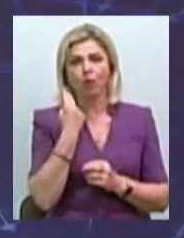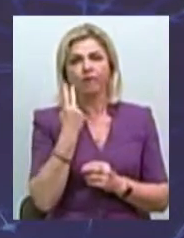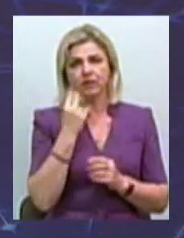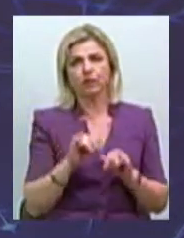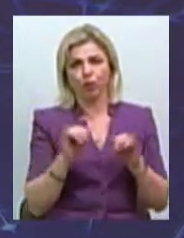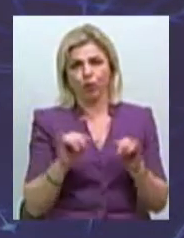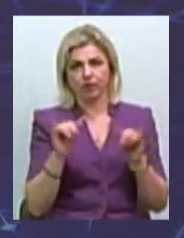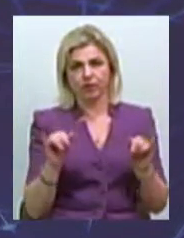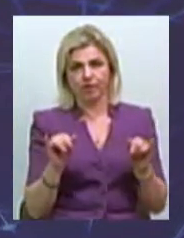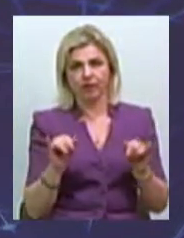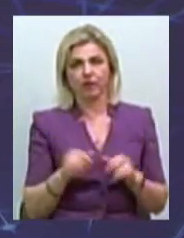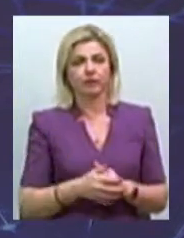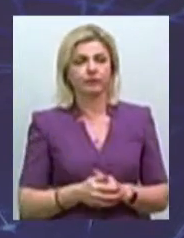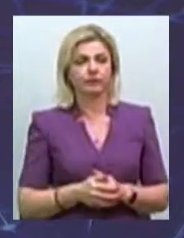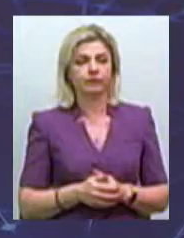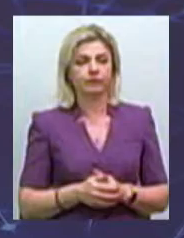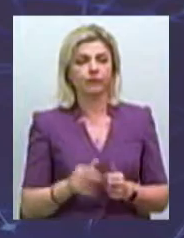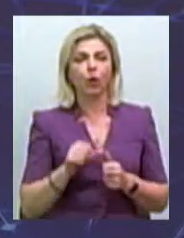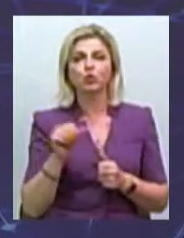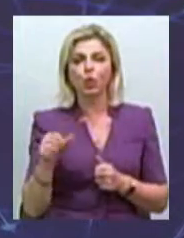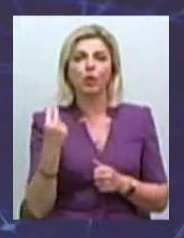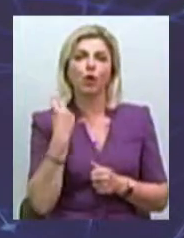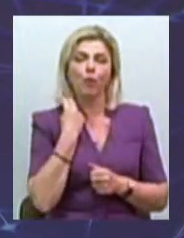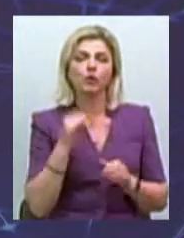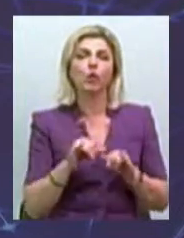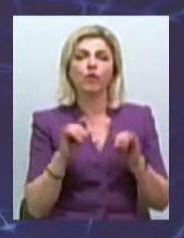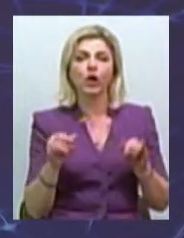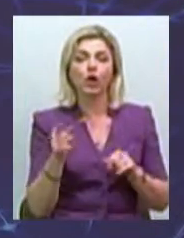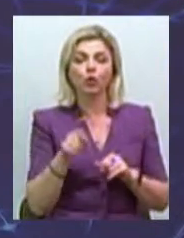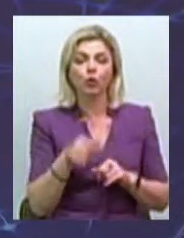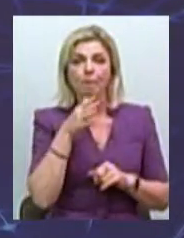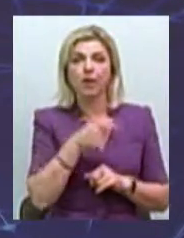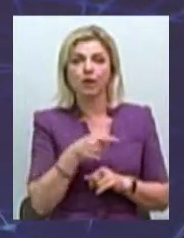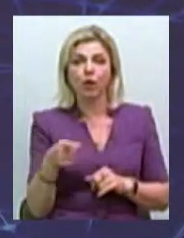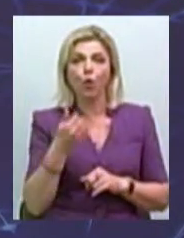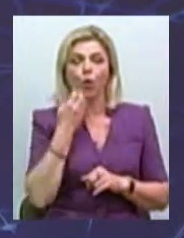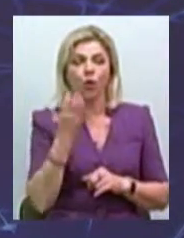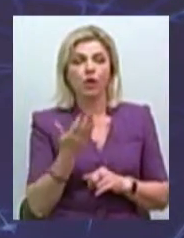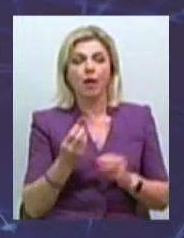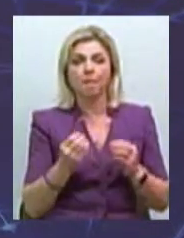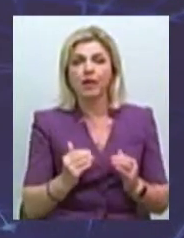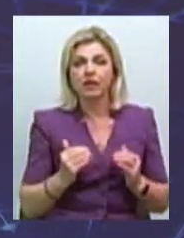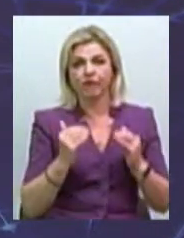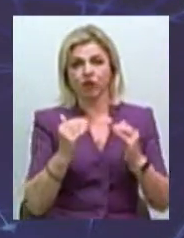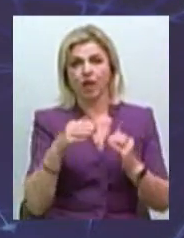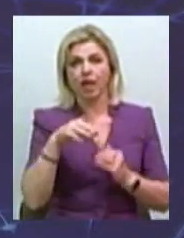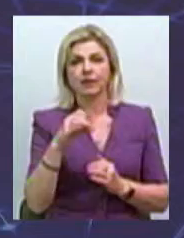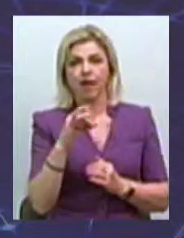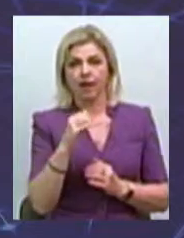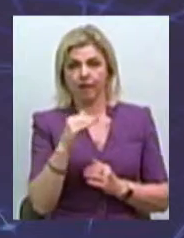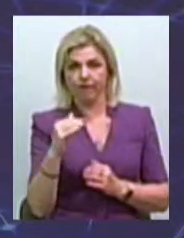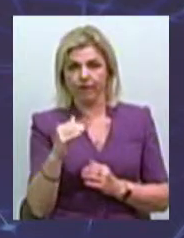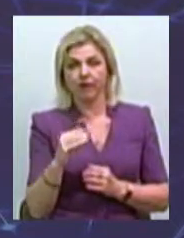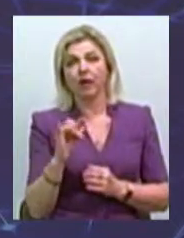зростав. Борг завжди зростав, особливо борг зростає в той період, коли йде підвищення тарифу, да,